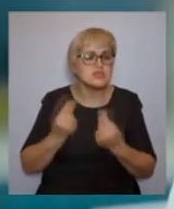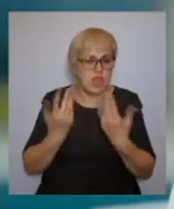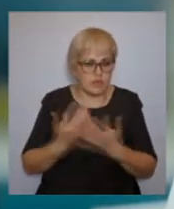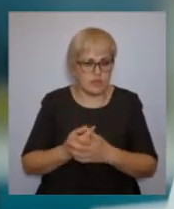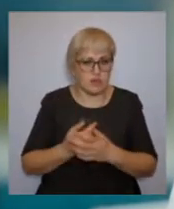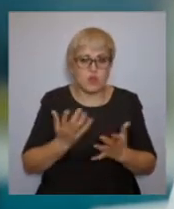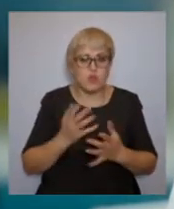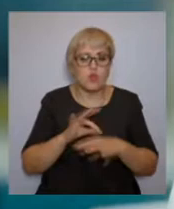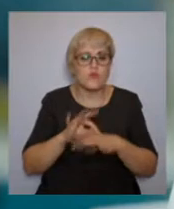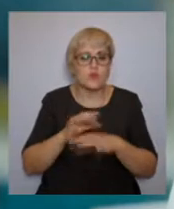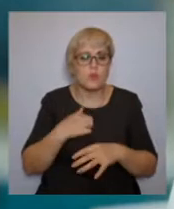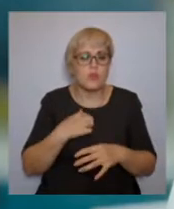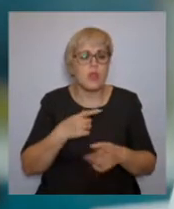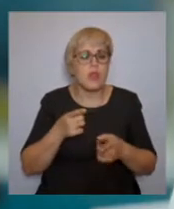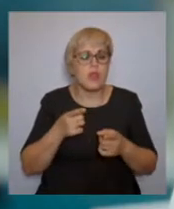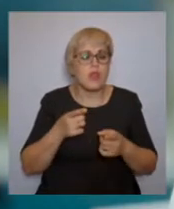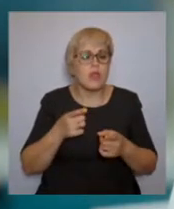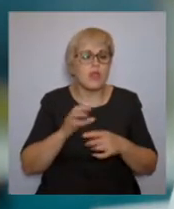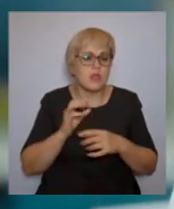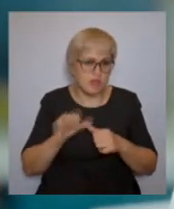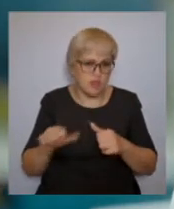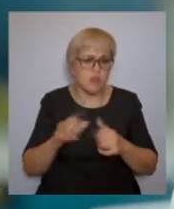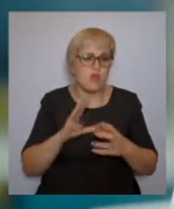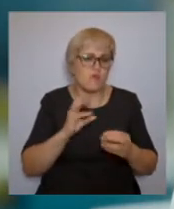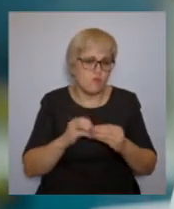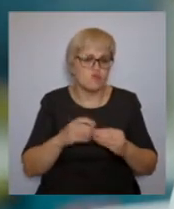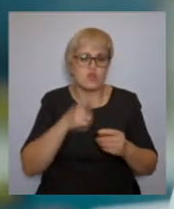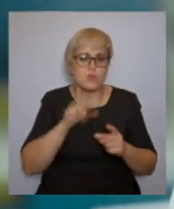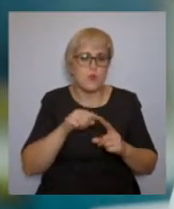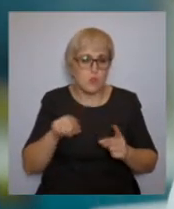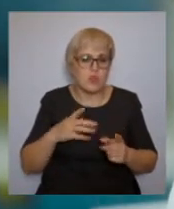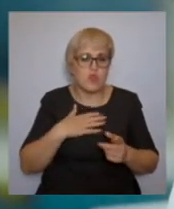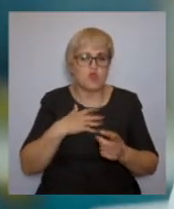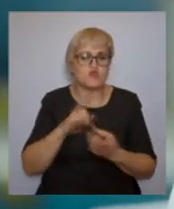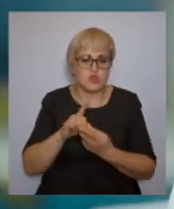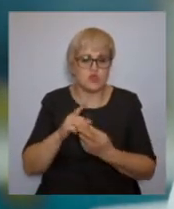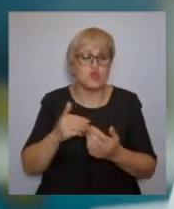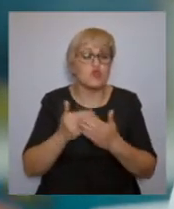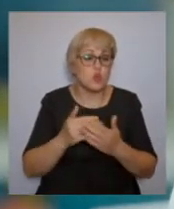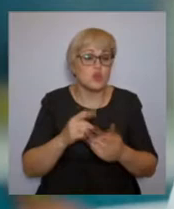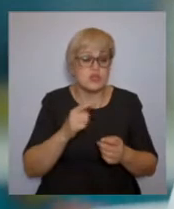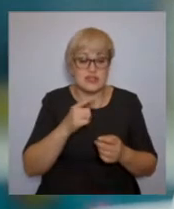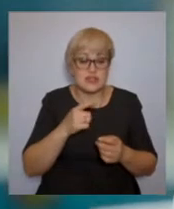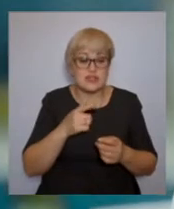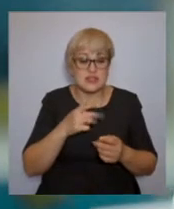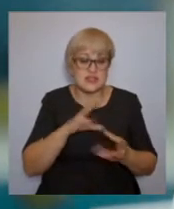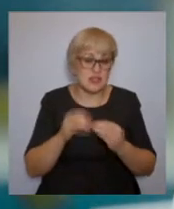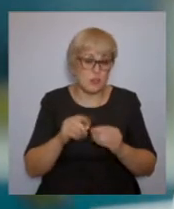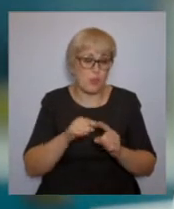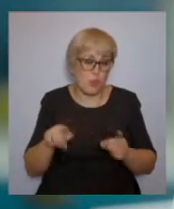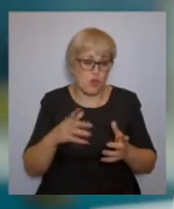наш с момента нашей встречи до сих пор не только на спортивном у путина на жизненном